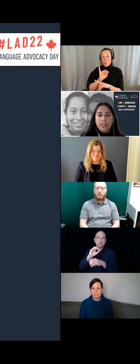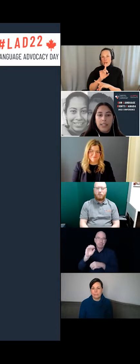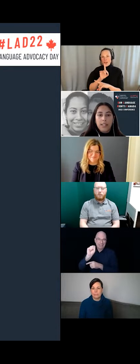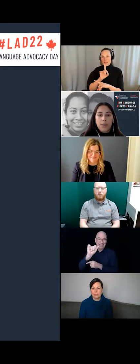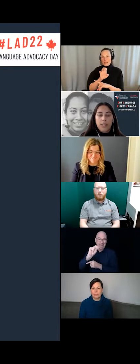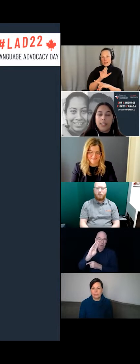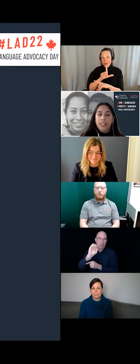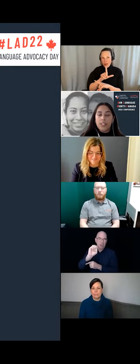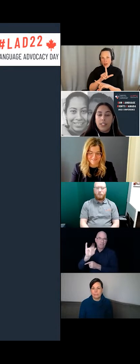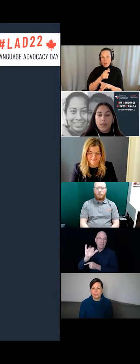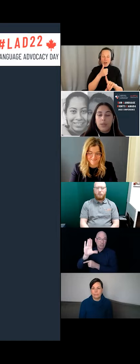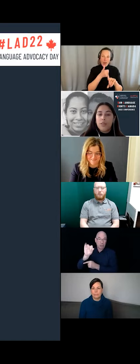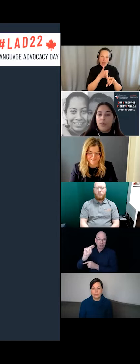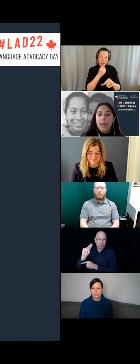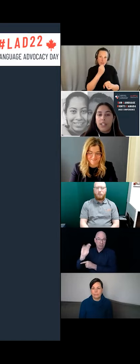interprète